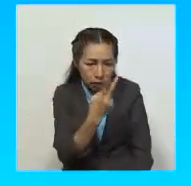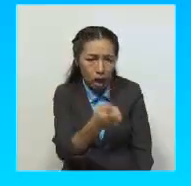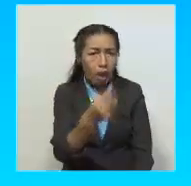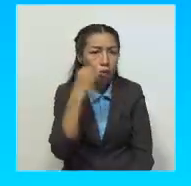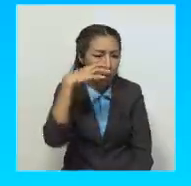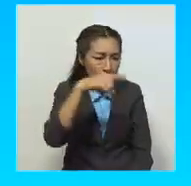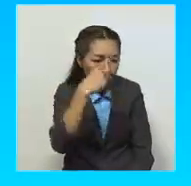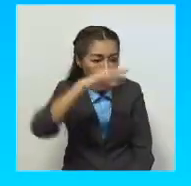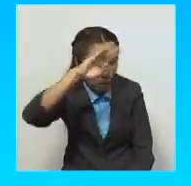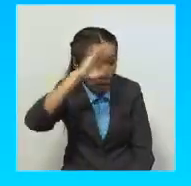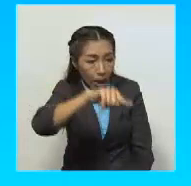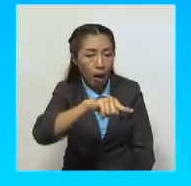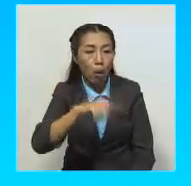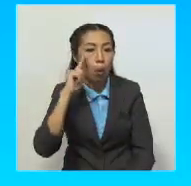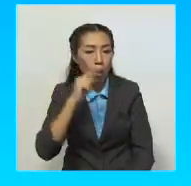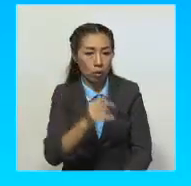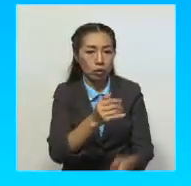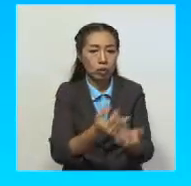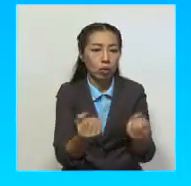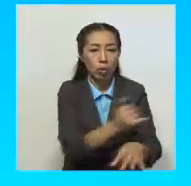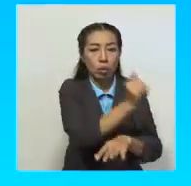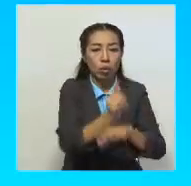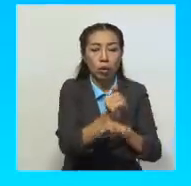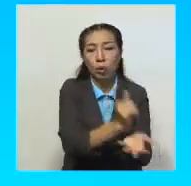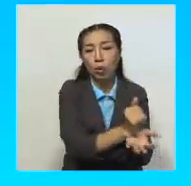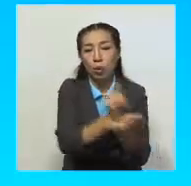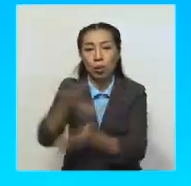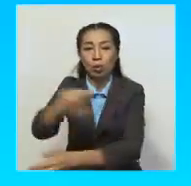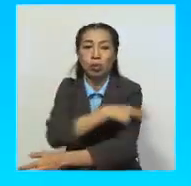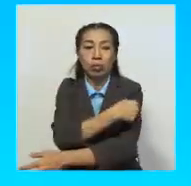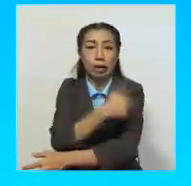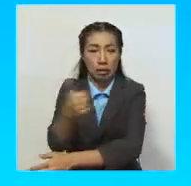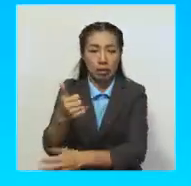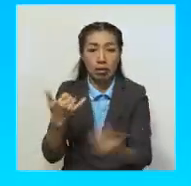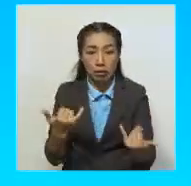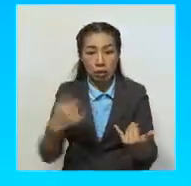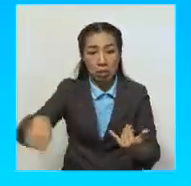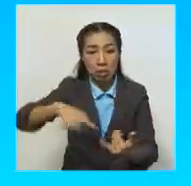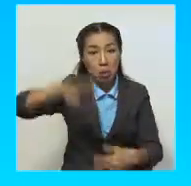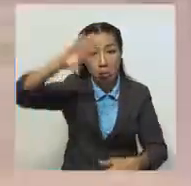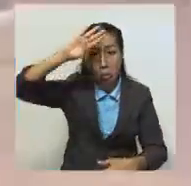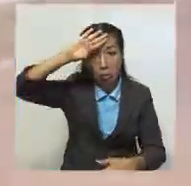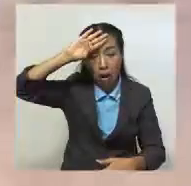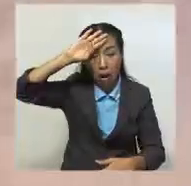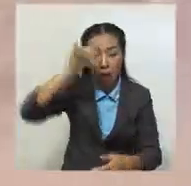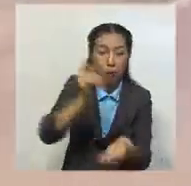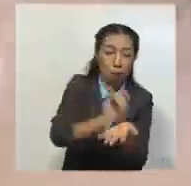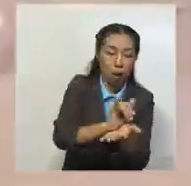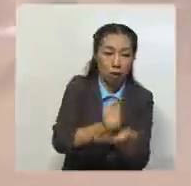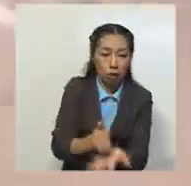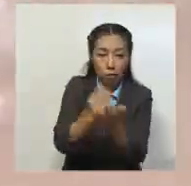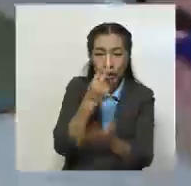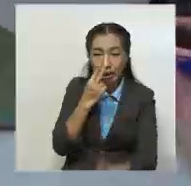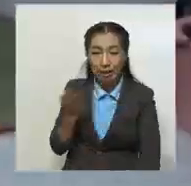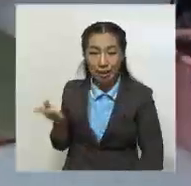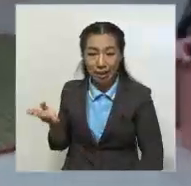ฉุกเฉินก็ต้องพร้อมให้การเคลื่อนย้ายนำส่งโรงพยาบาลด้วยตอนนี้พบว่าอย่างผู้ป่วยฉุกเฉินที่มีการช่วยกันเคลื่อนย้ายอย่